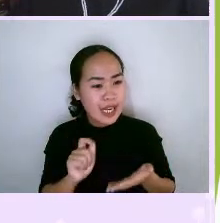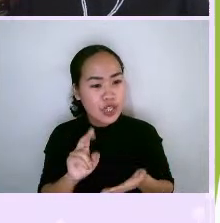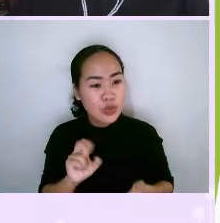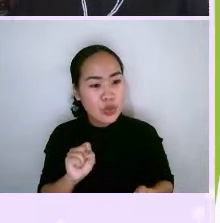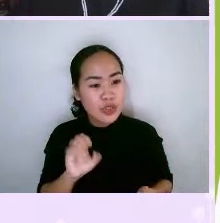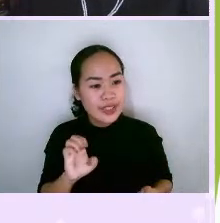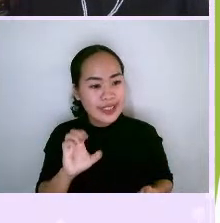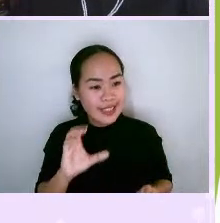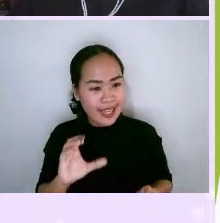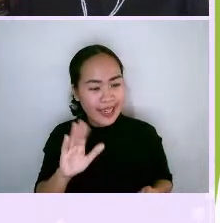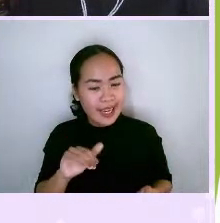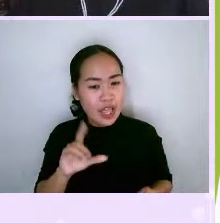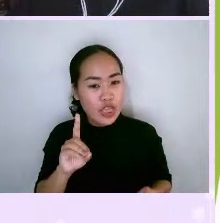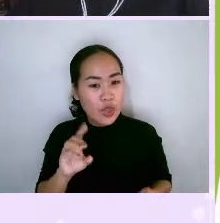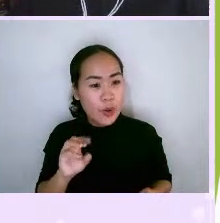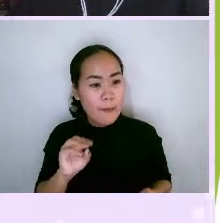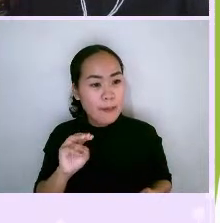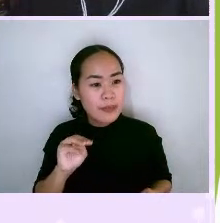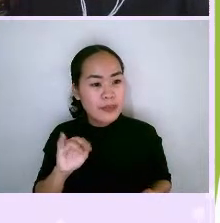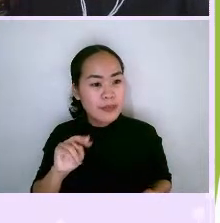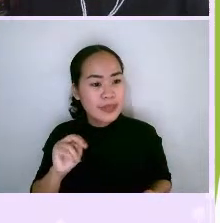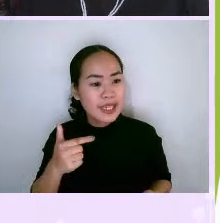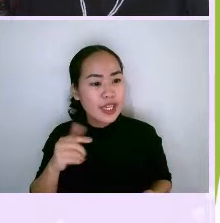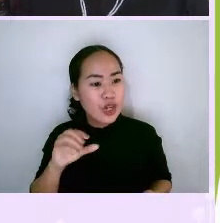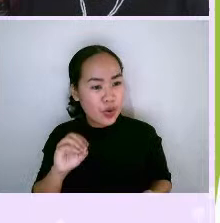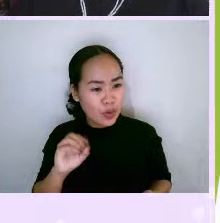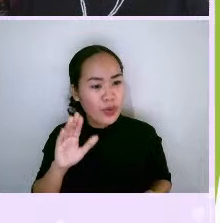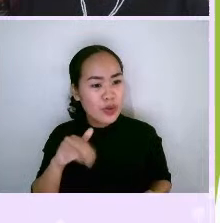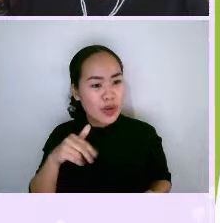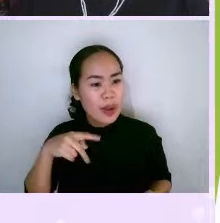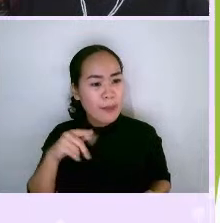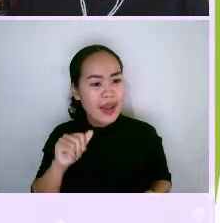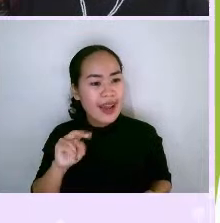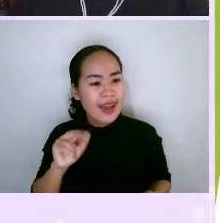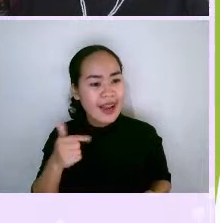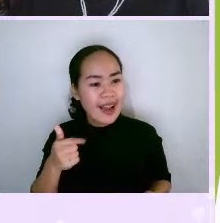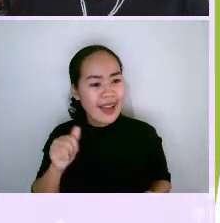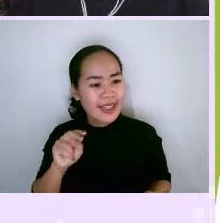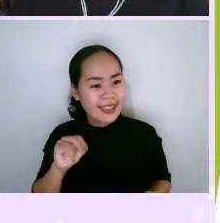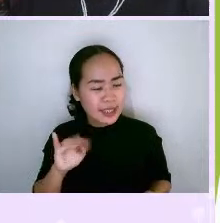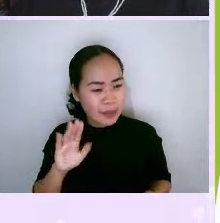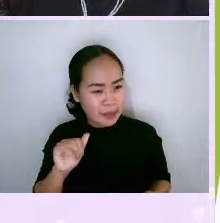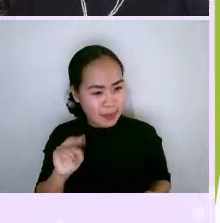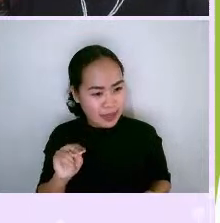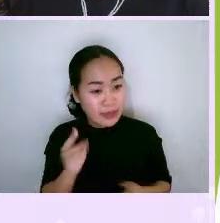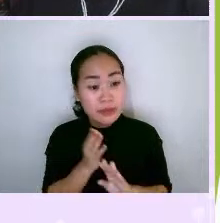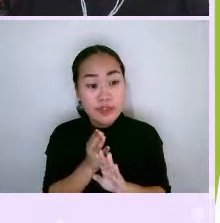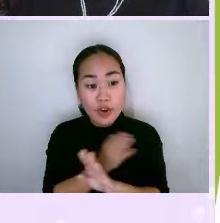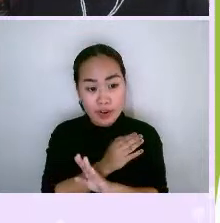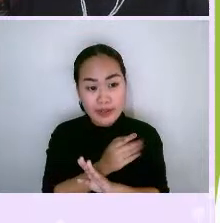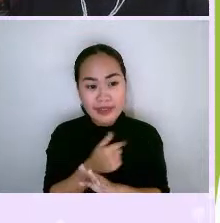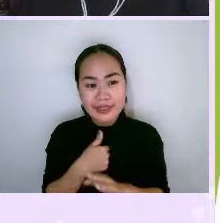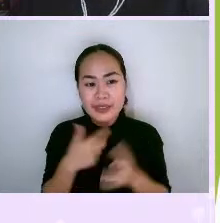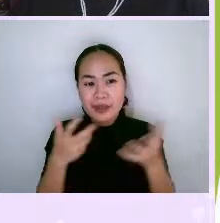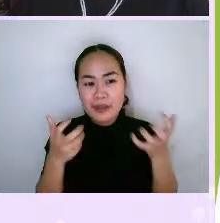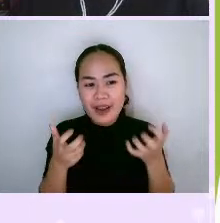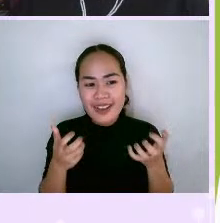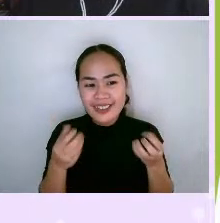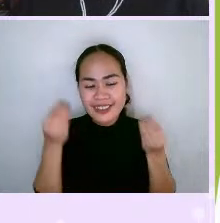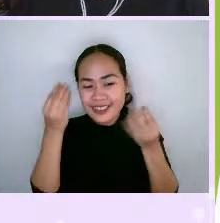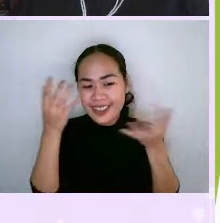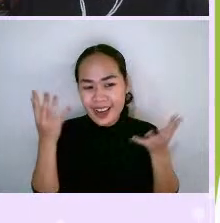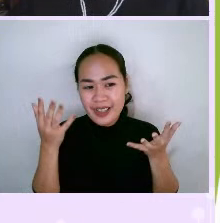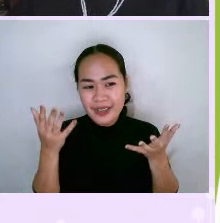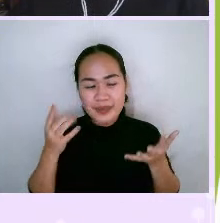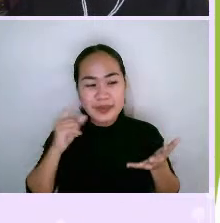Domingo F. Panganiban. So, bago po ang lahat, gusto ko lang ding batiin ang Philippine Commission